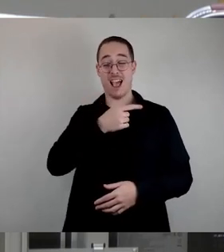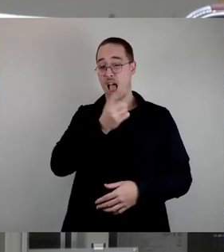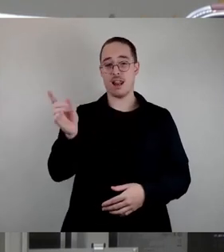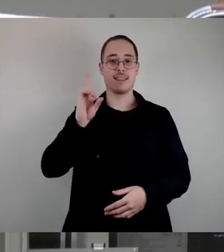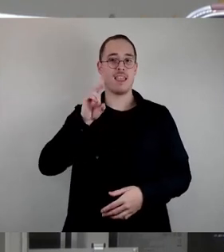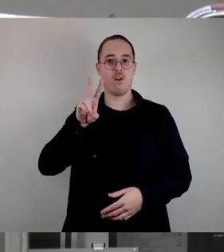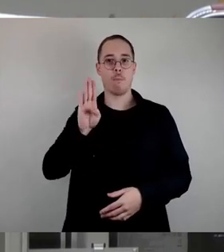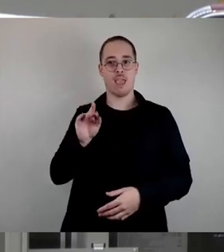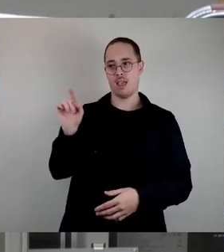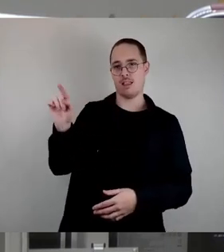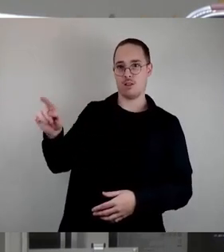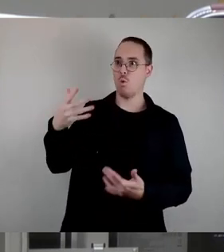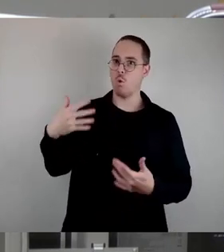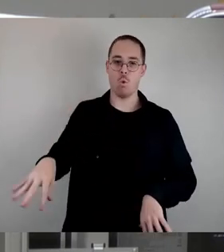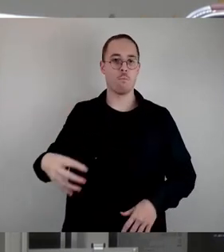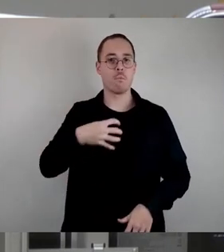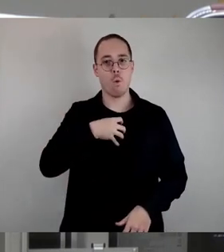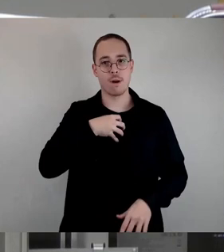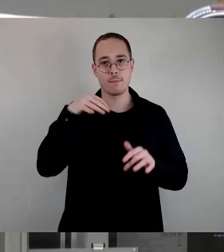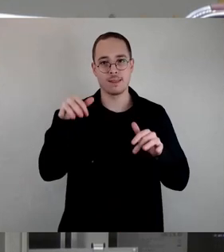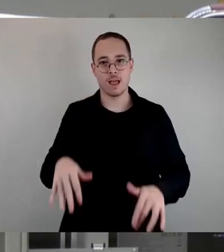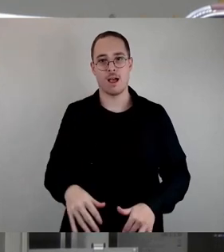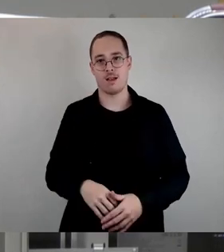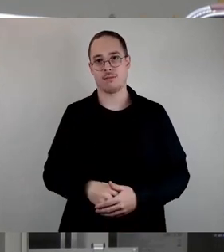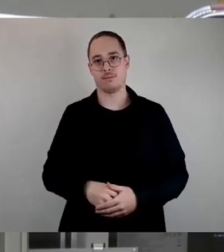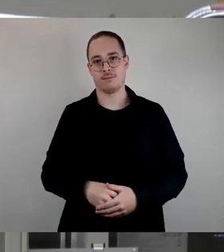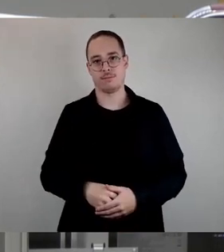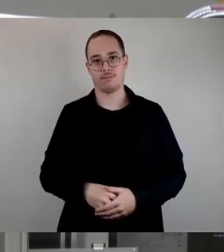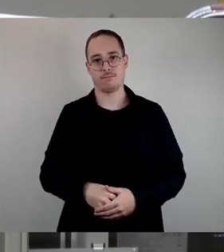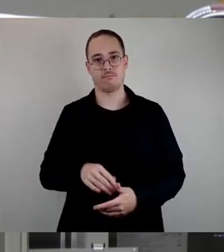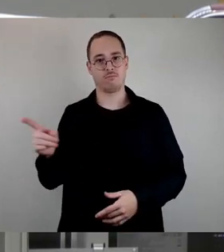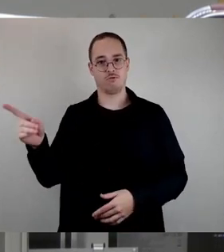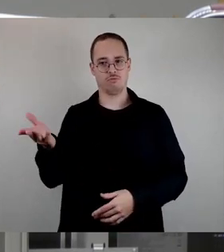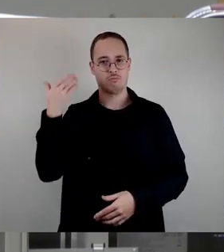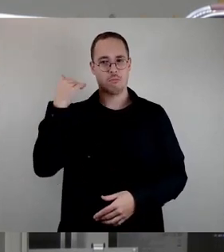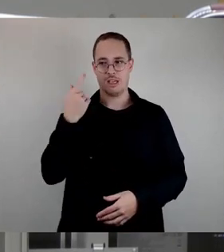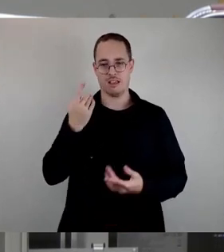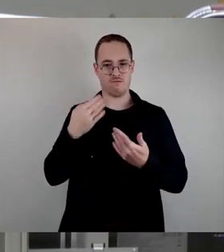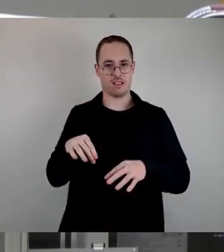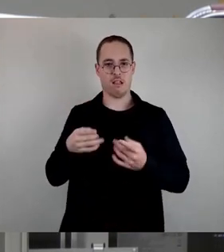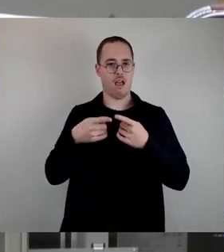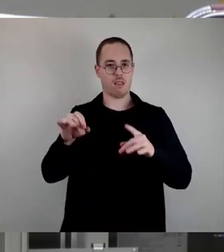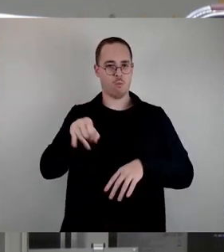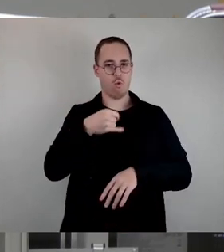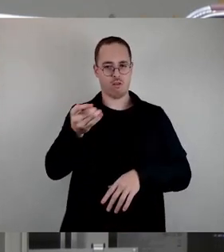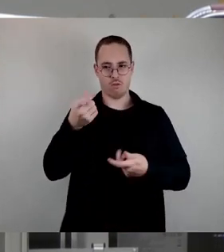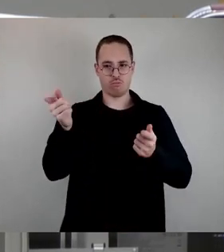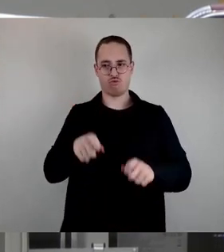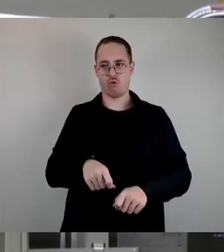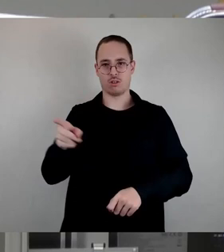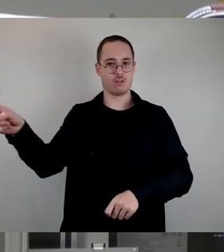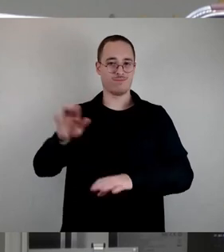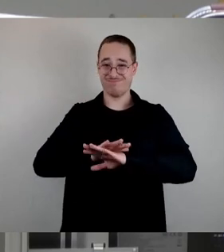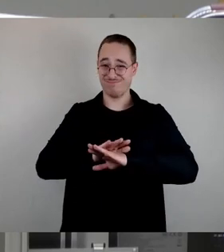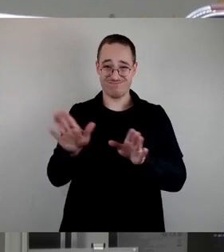mal beschlossen hatten, ist im Grunde auf Eis gelegt und wir diskutieren hier ein Luxusprojekt, das